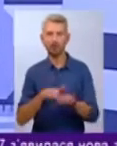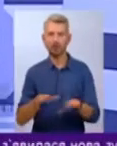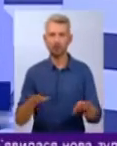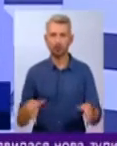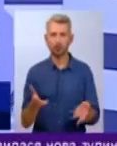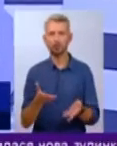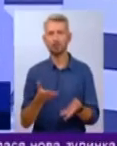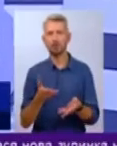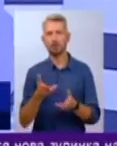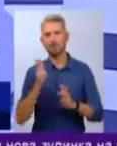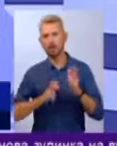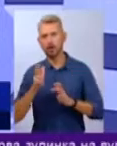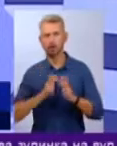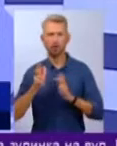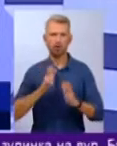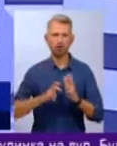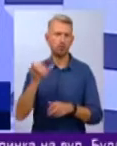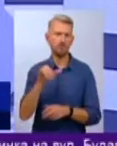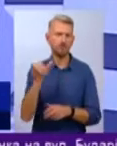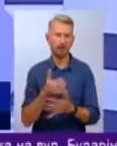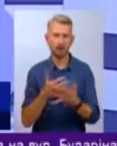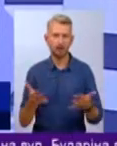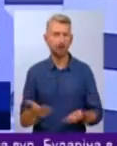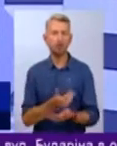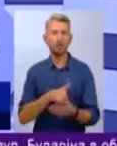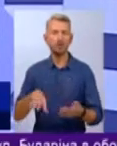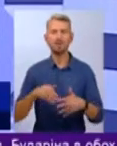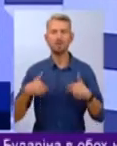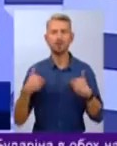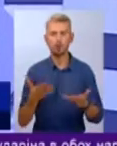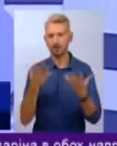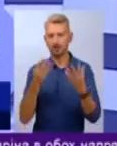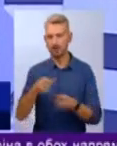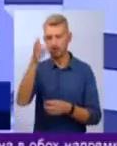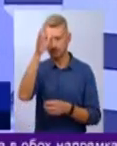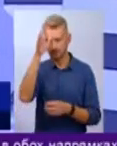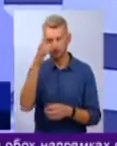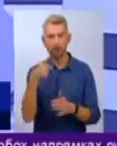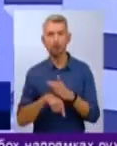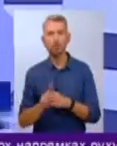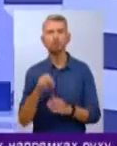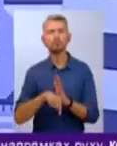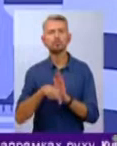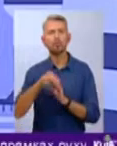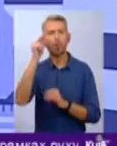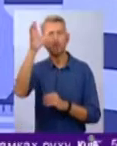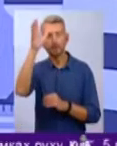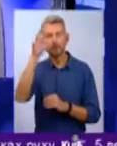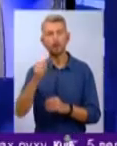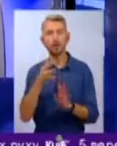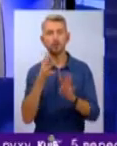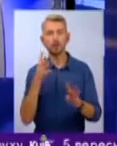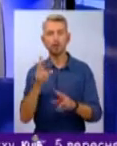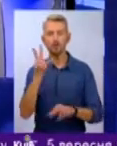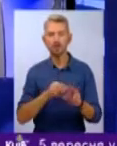до технікумів, коледжів, університетів. Тому хочеться всіх поздоровити з Днем знань. Бо що таке освіта? Це, в першу чергу, шанс